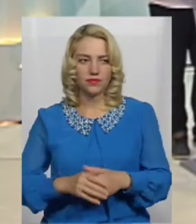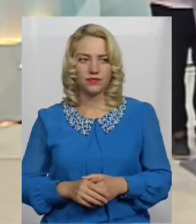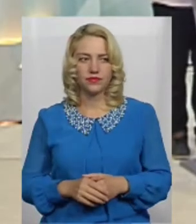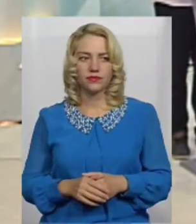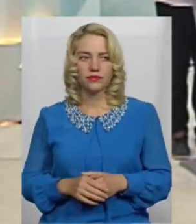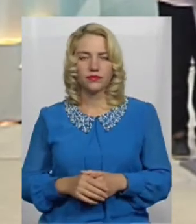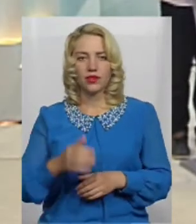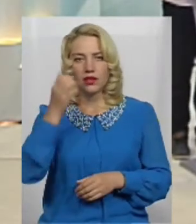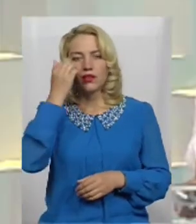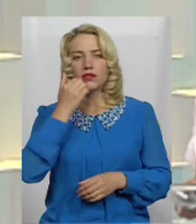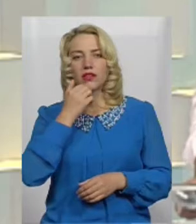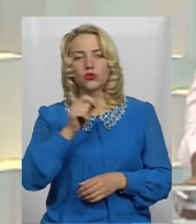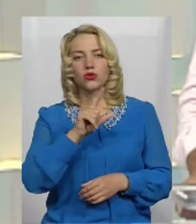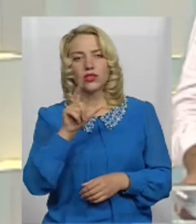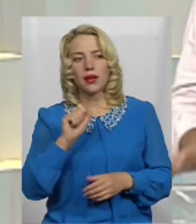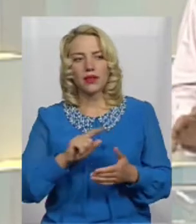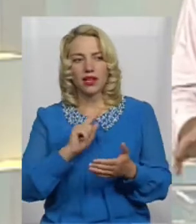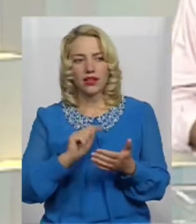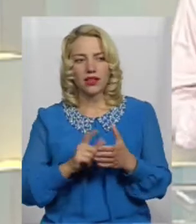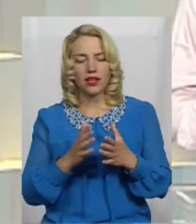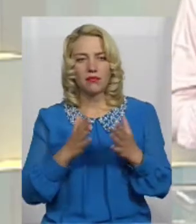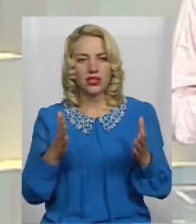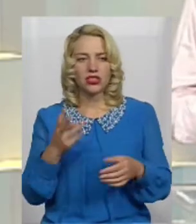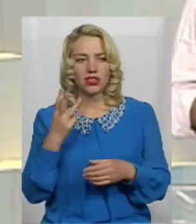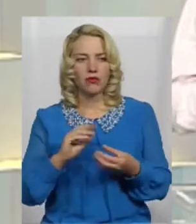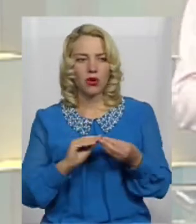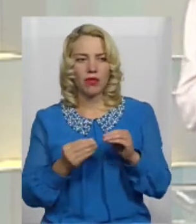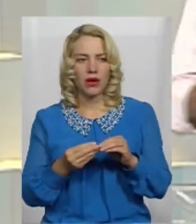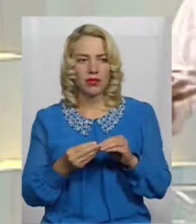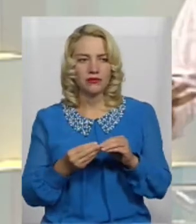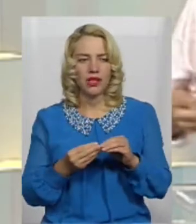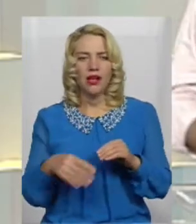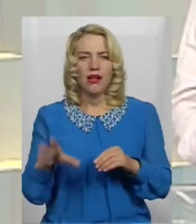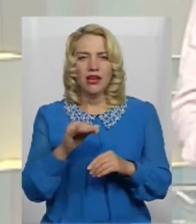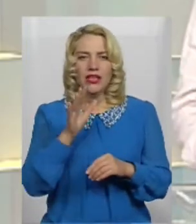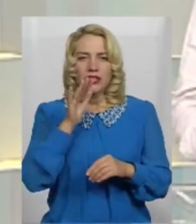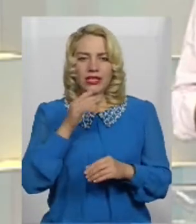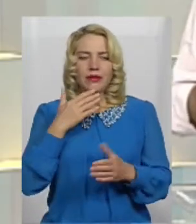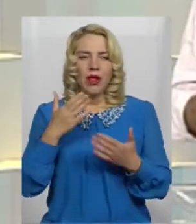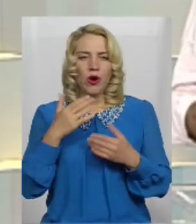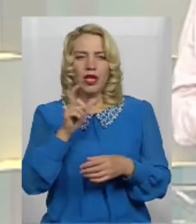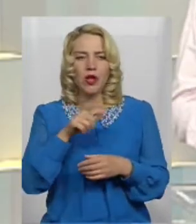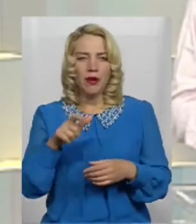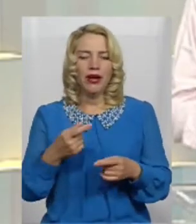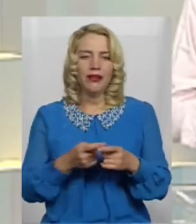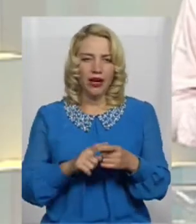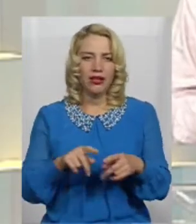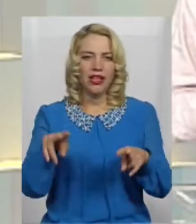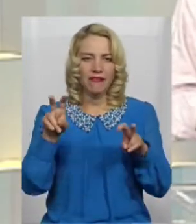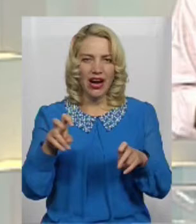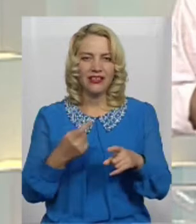Прошу. Так. Дякую за запитання. Найбільші три проблеми, весь час спілкуюся з людьми, те, які називають люди.